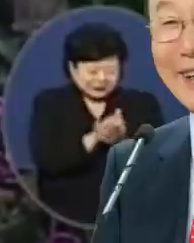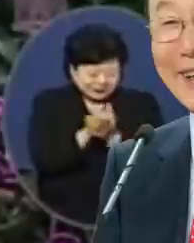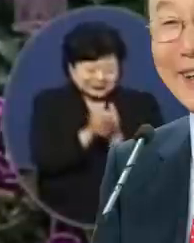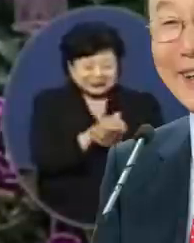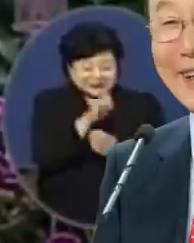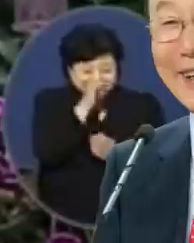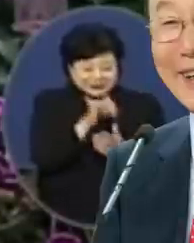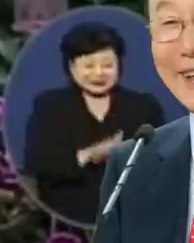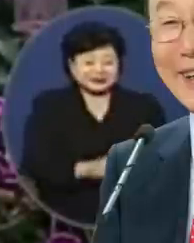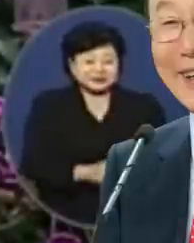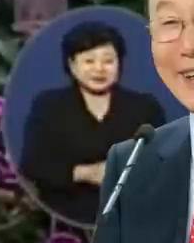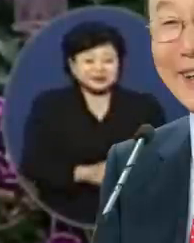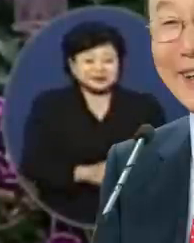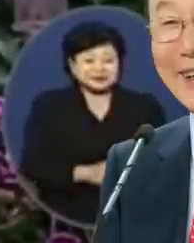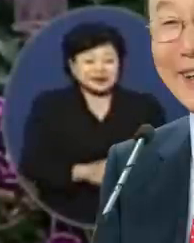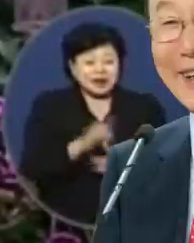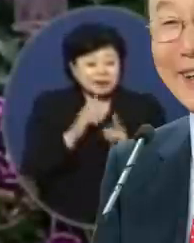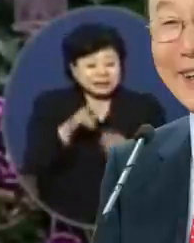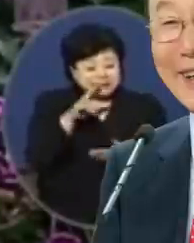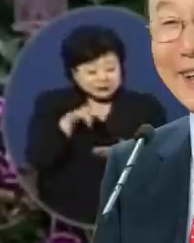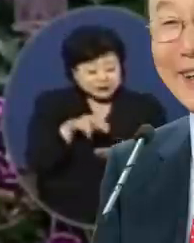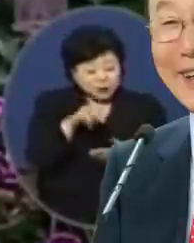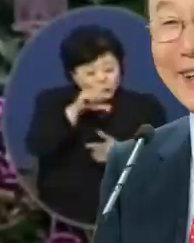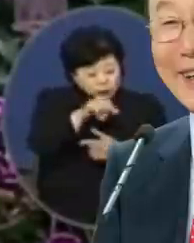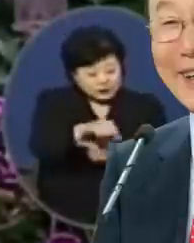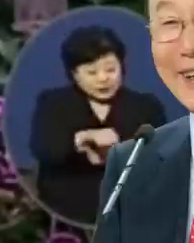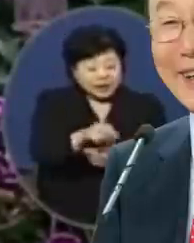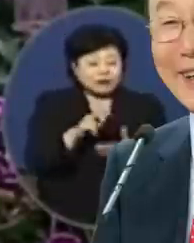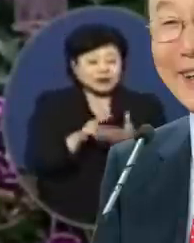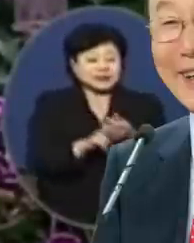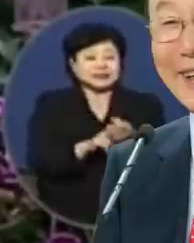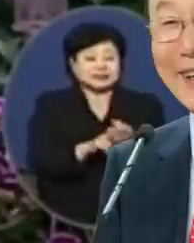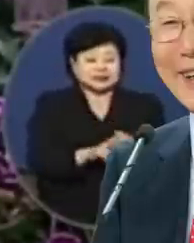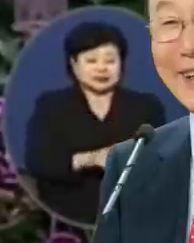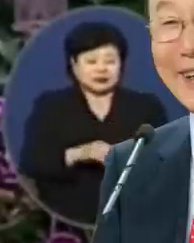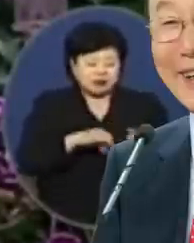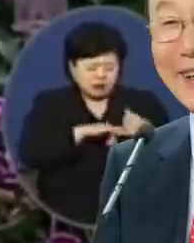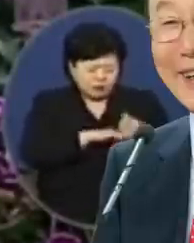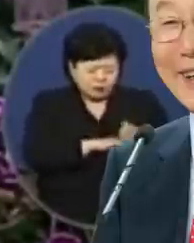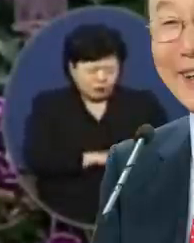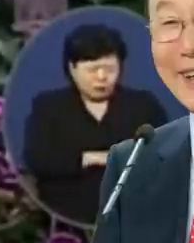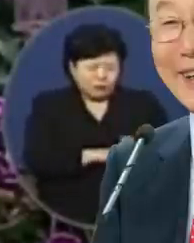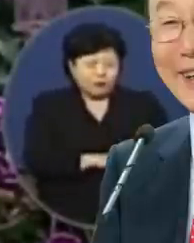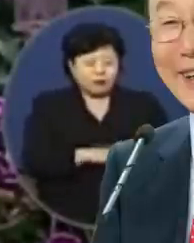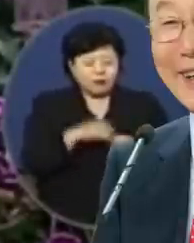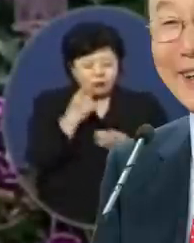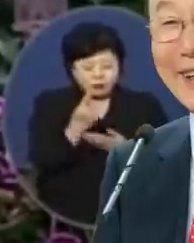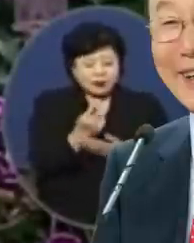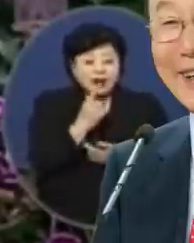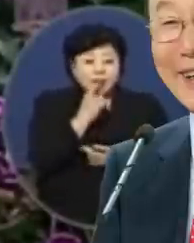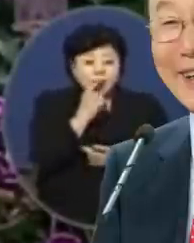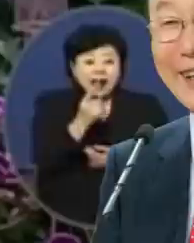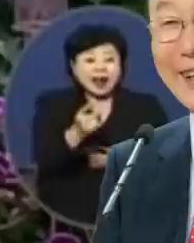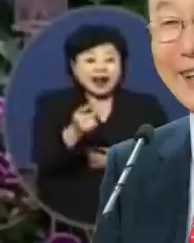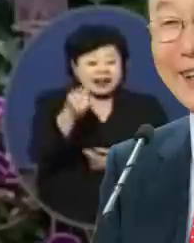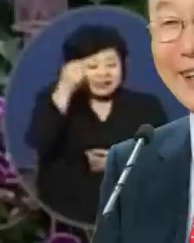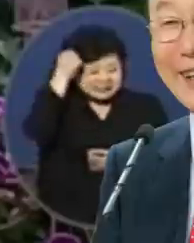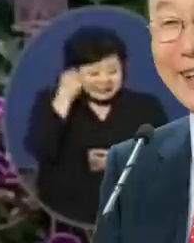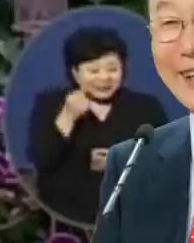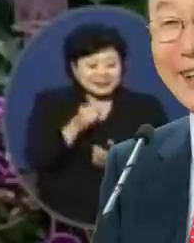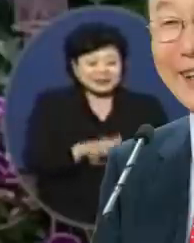것입니다. 우리가 말씀을 읽고 묵상하고 기적은 필연적으로 다가온다는 것을 잊지